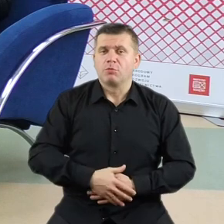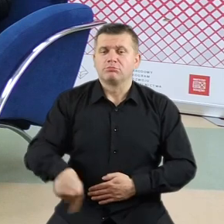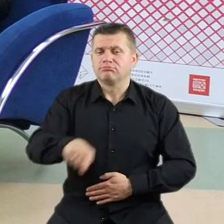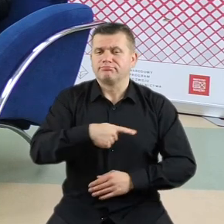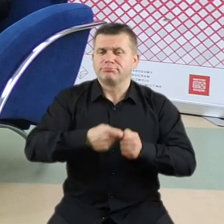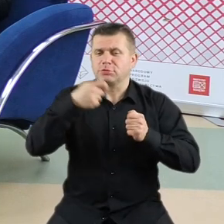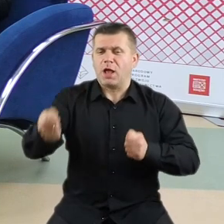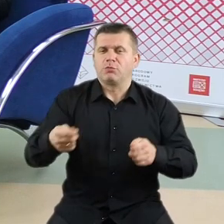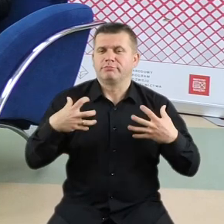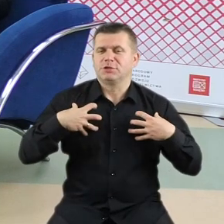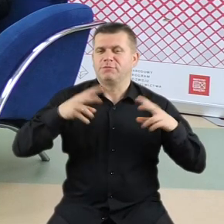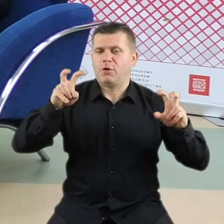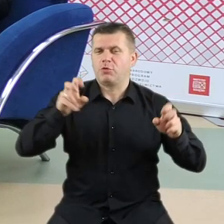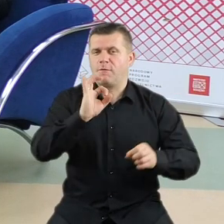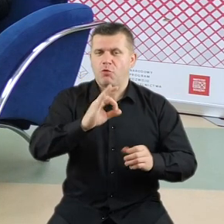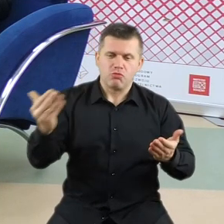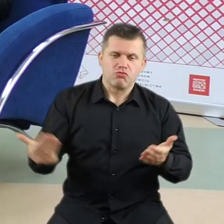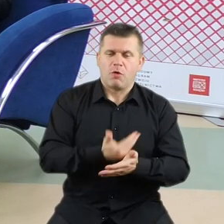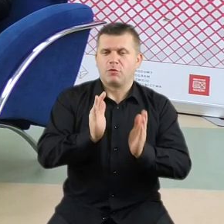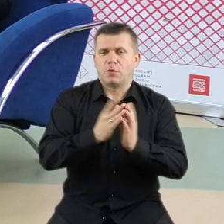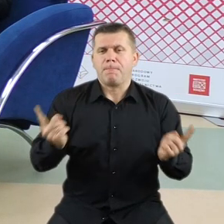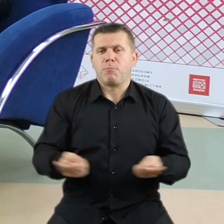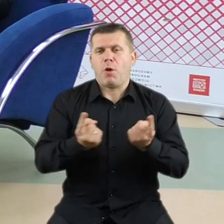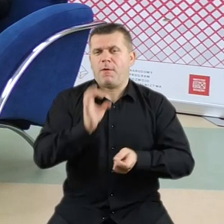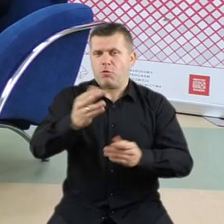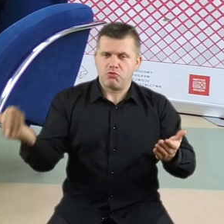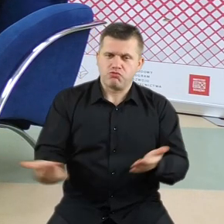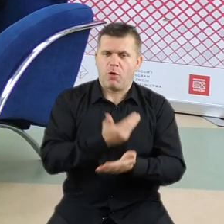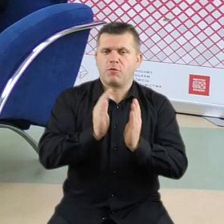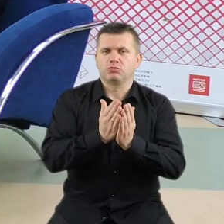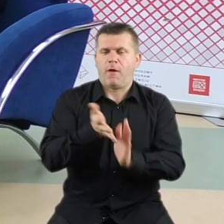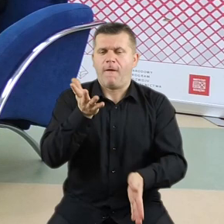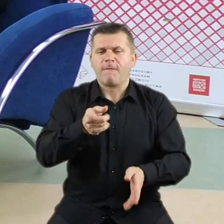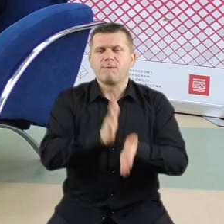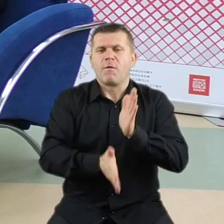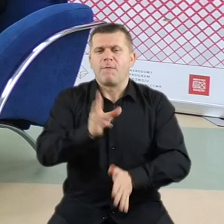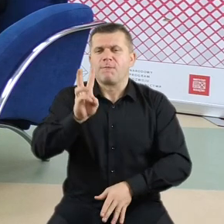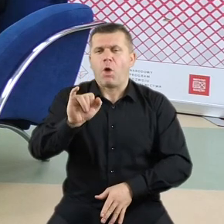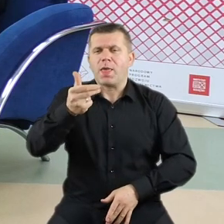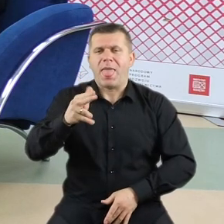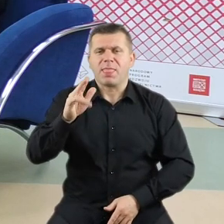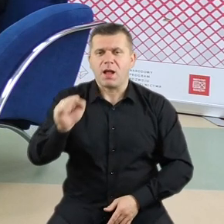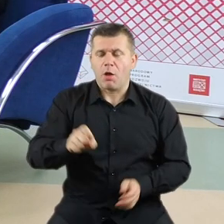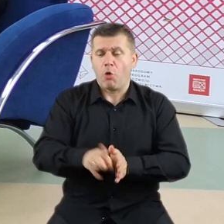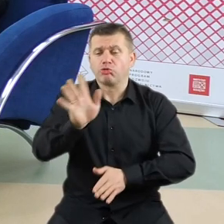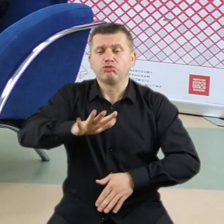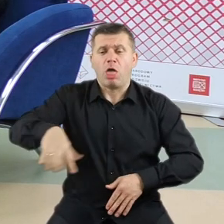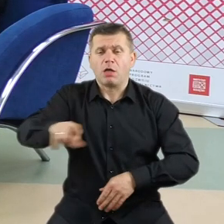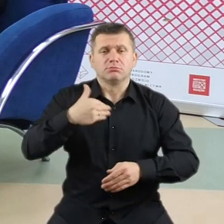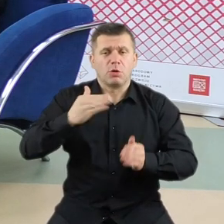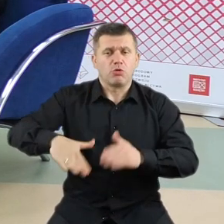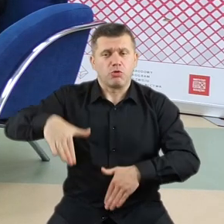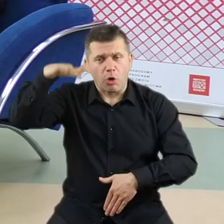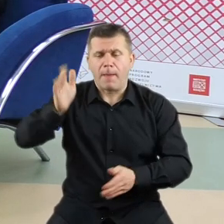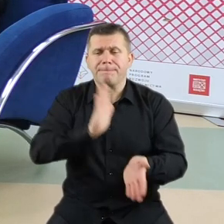przedłużyć żywotność twojej nowej książki, promocji twojej nowej książki, książka Wojenka o dzieciach, które